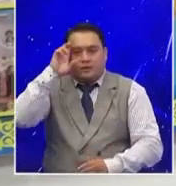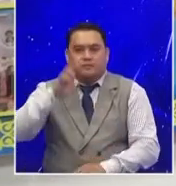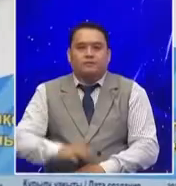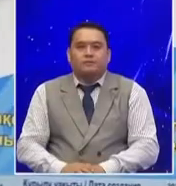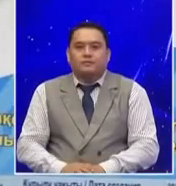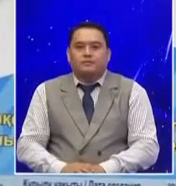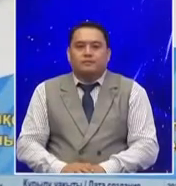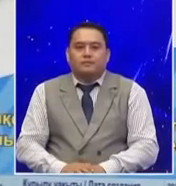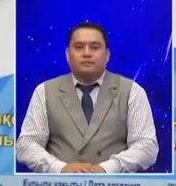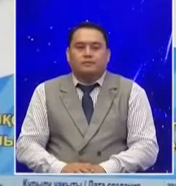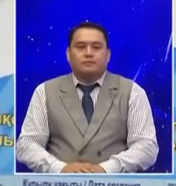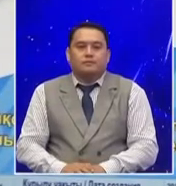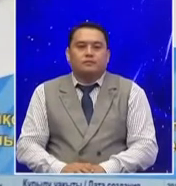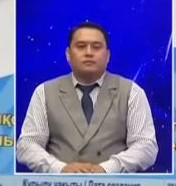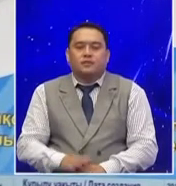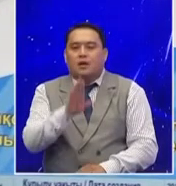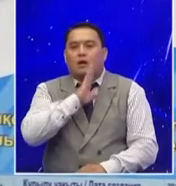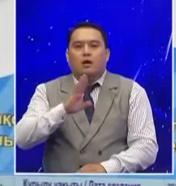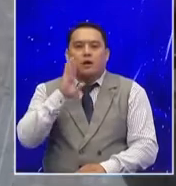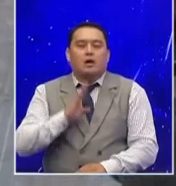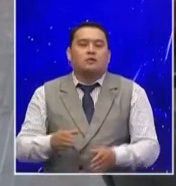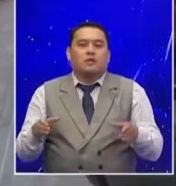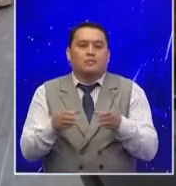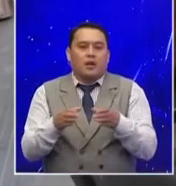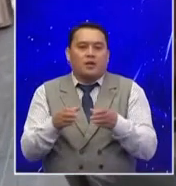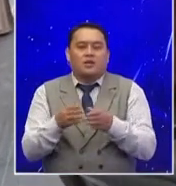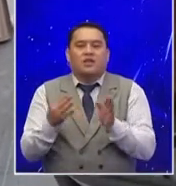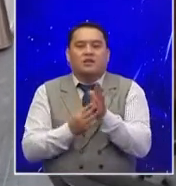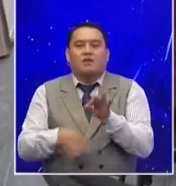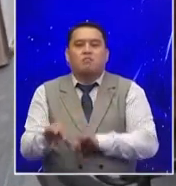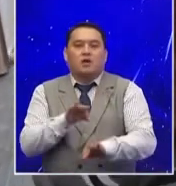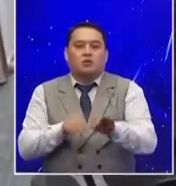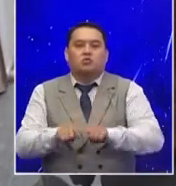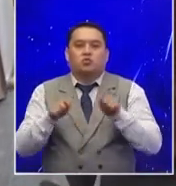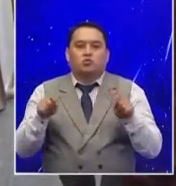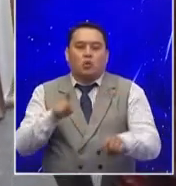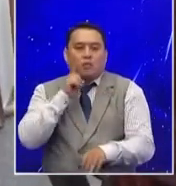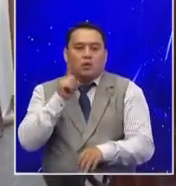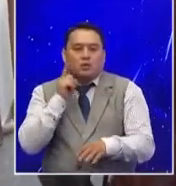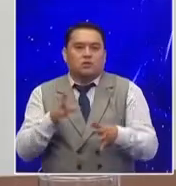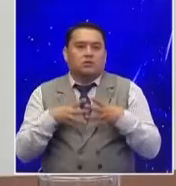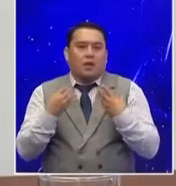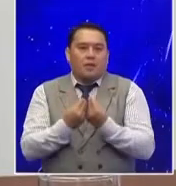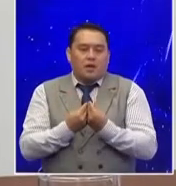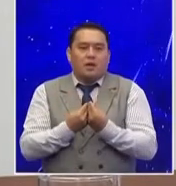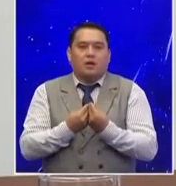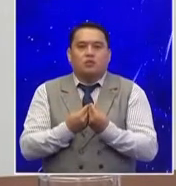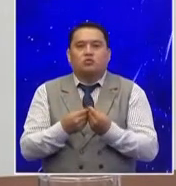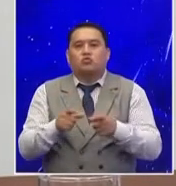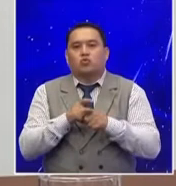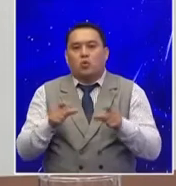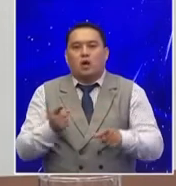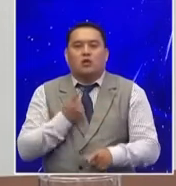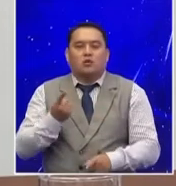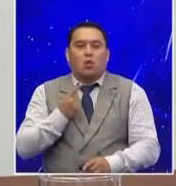государства. Советом матерей сегодня реализуется 9 масштабных проектов. В регионах созданы школы молодых семей, родителей, а также школы